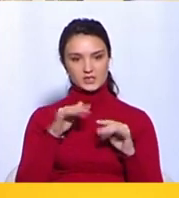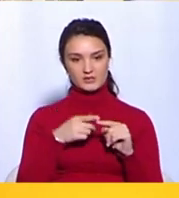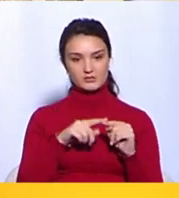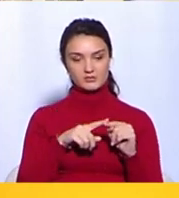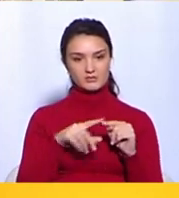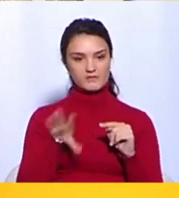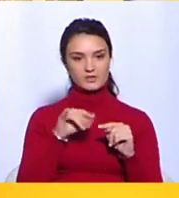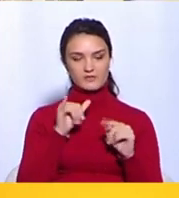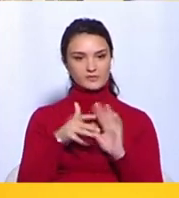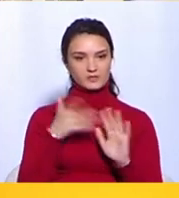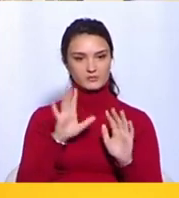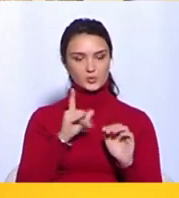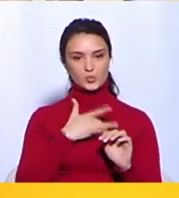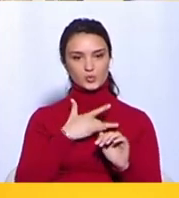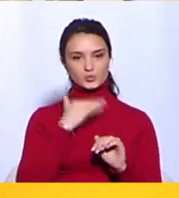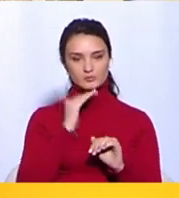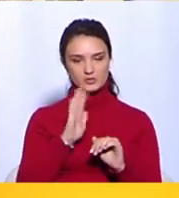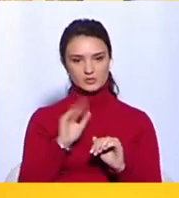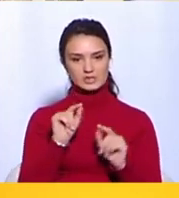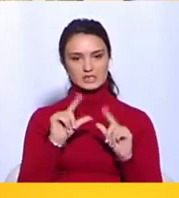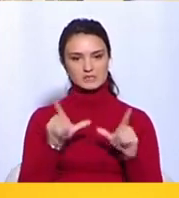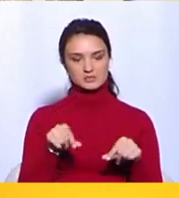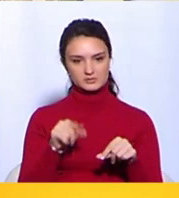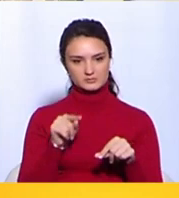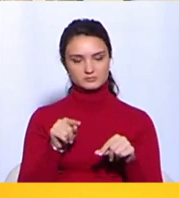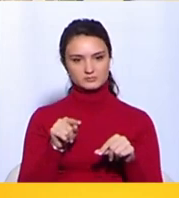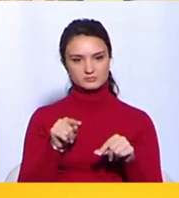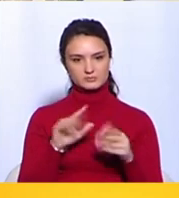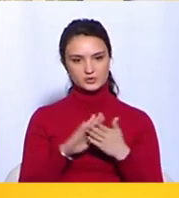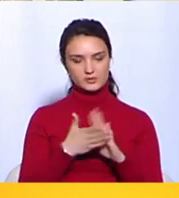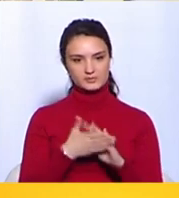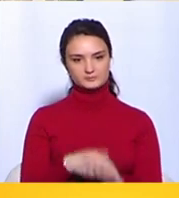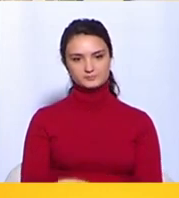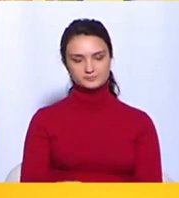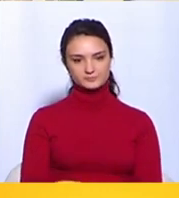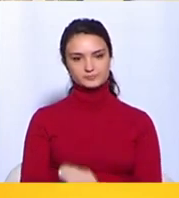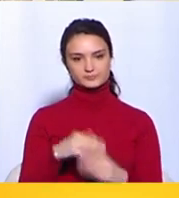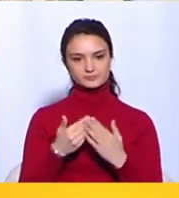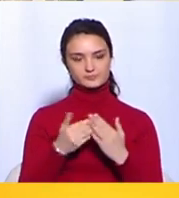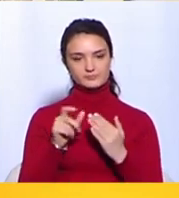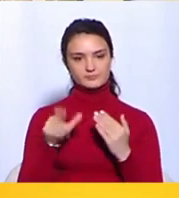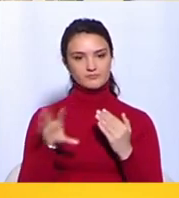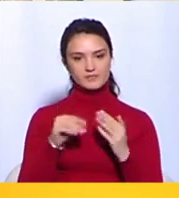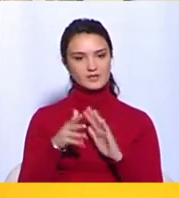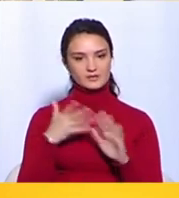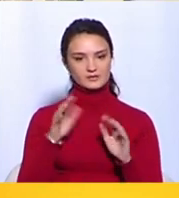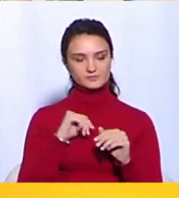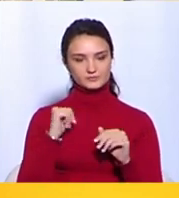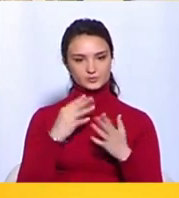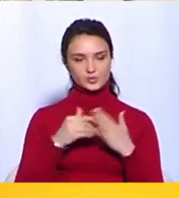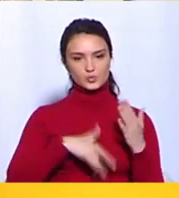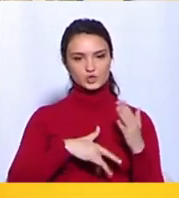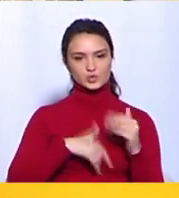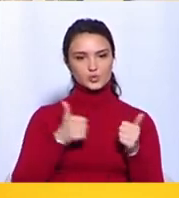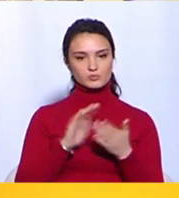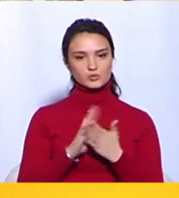დროს არ გაიქთვალისწინეს მაგალითად გულის უკმარისობა ან თირკმლის მდგომარეობა. მაგალითად ადამიანებმა არ გაიქთვალისწინეს საკუთარი